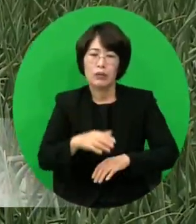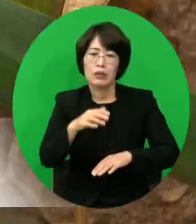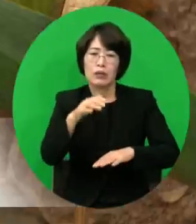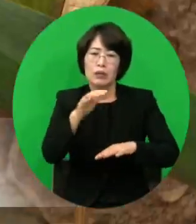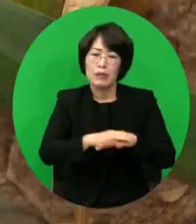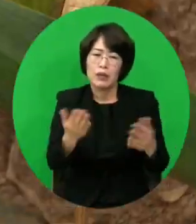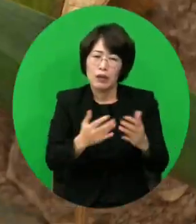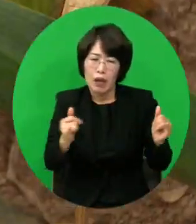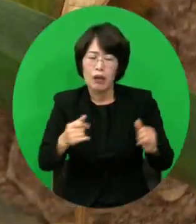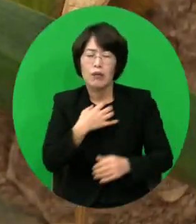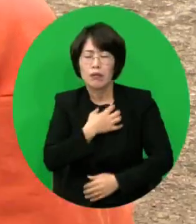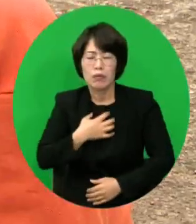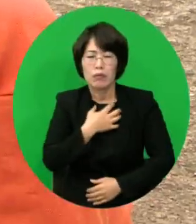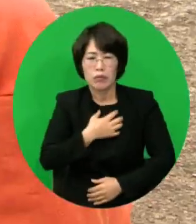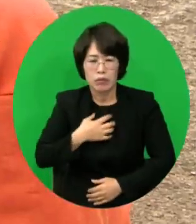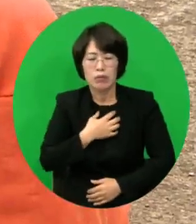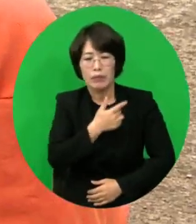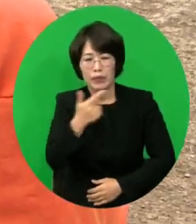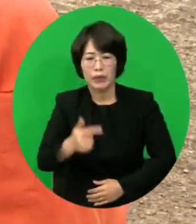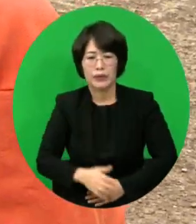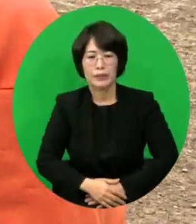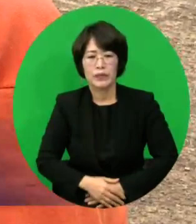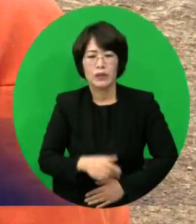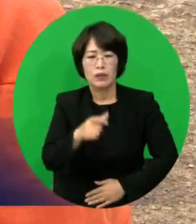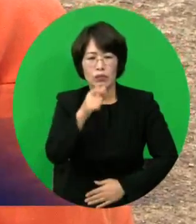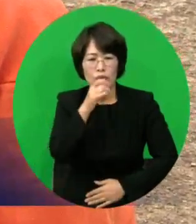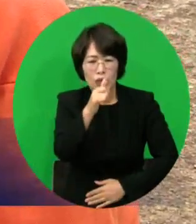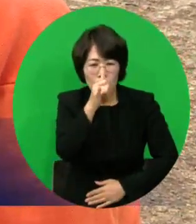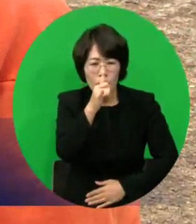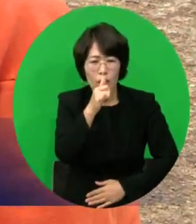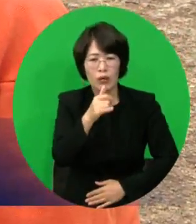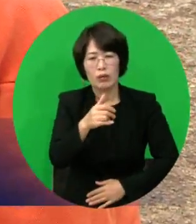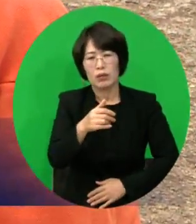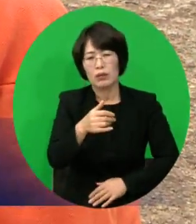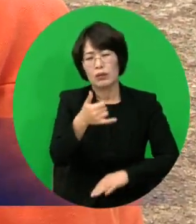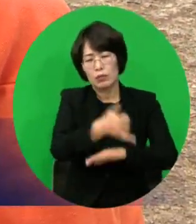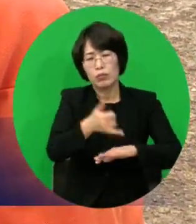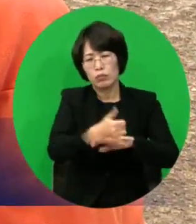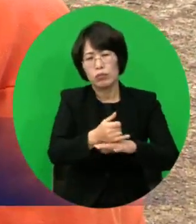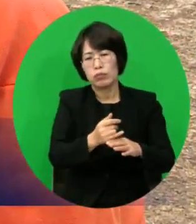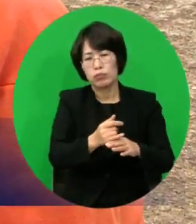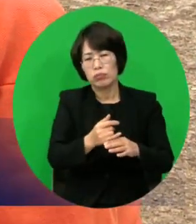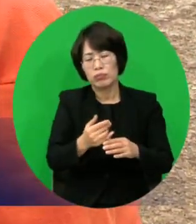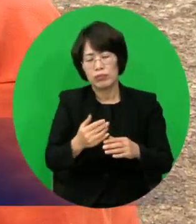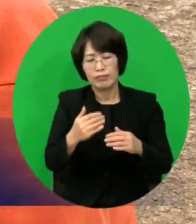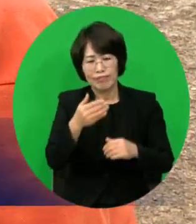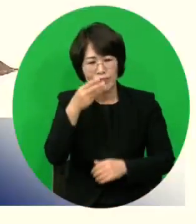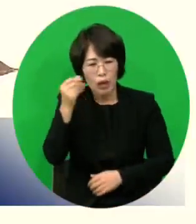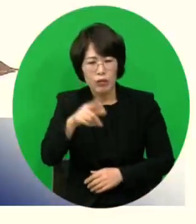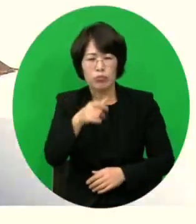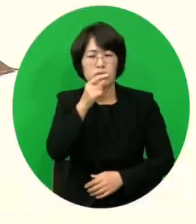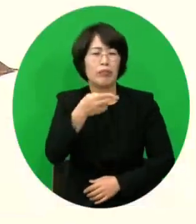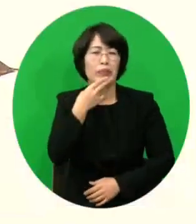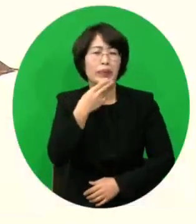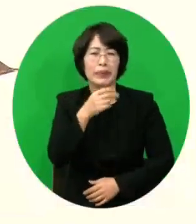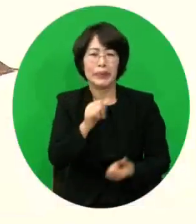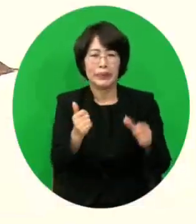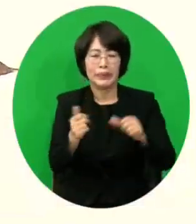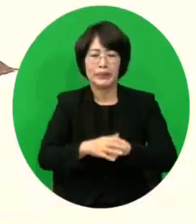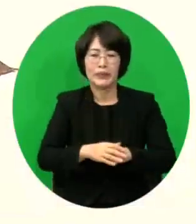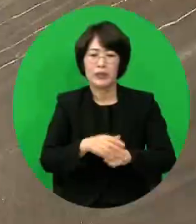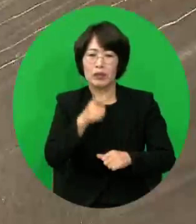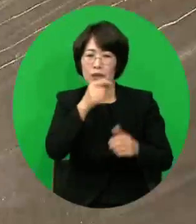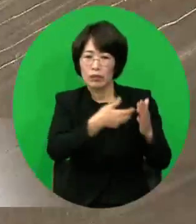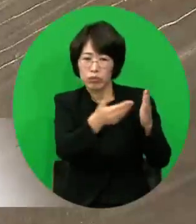근심은 깊어졌습니다. 아니 물이 있었으면 지금 잘 되었다고. 근데 물이 없어서 지금 이러고 생각하고 있어요. 저수지수